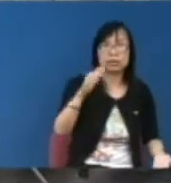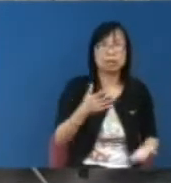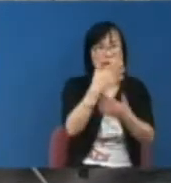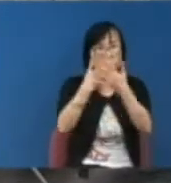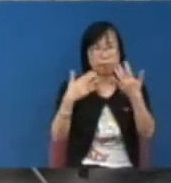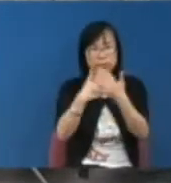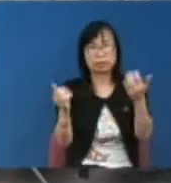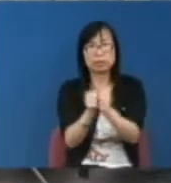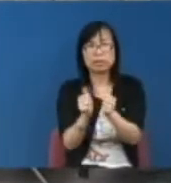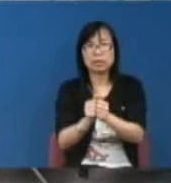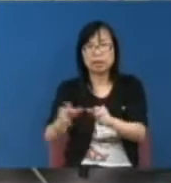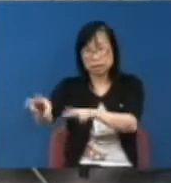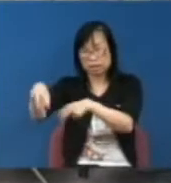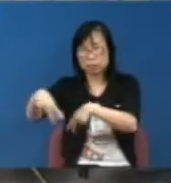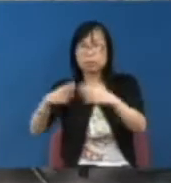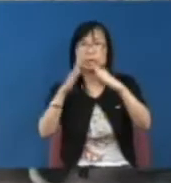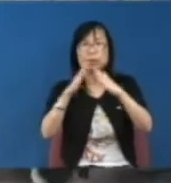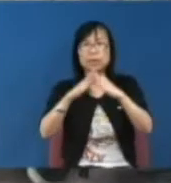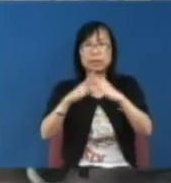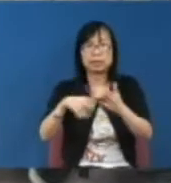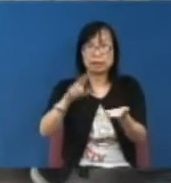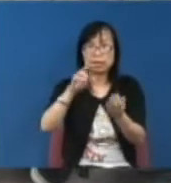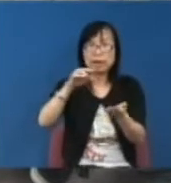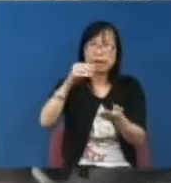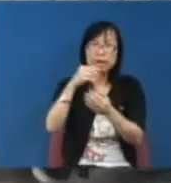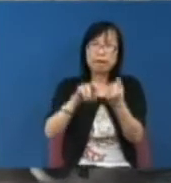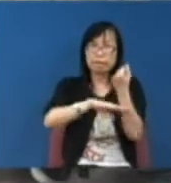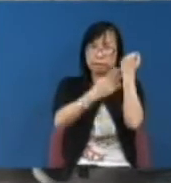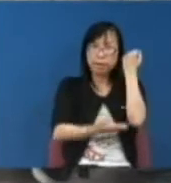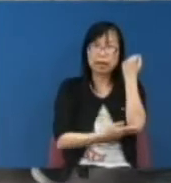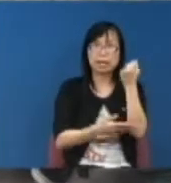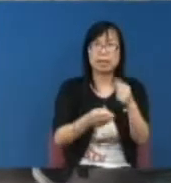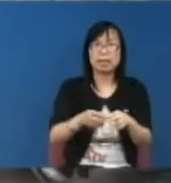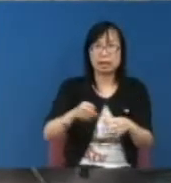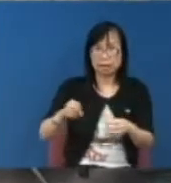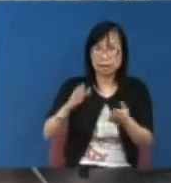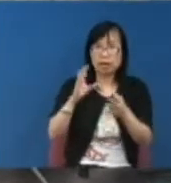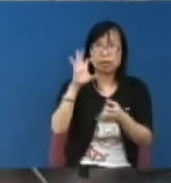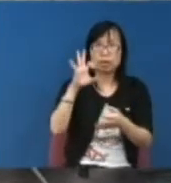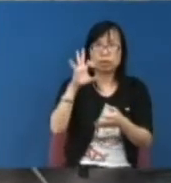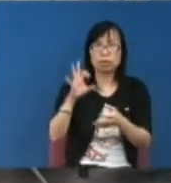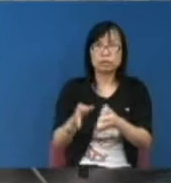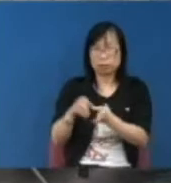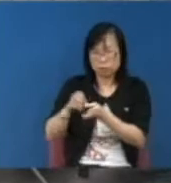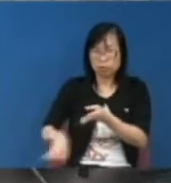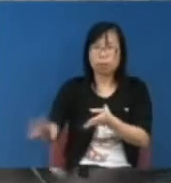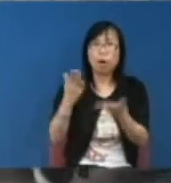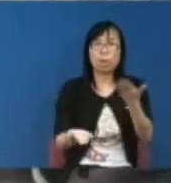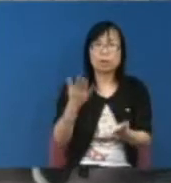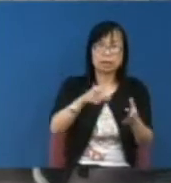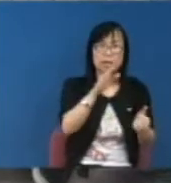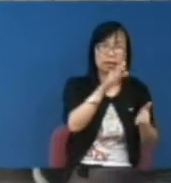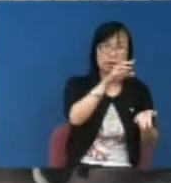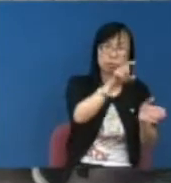知㗎啦。通常村屋咧，而家我哋嗰啲法例啦，即係沖廁嗰個水箱咧，都或者儲水水缸啊，